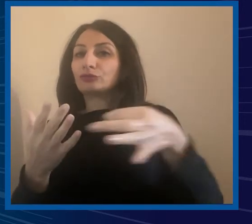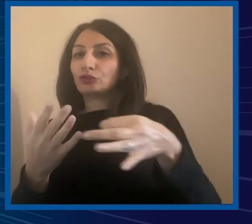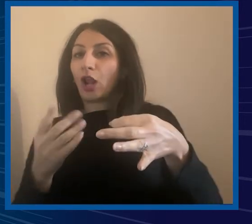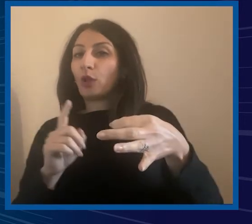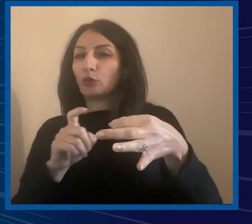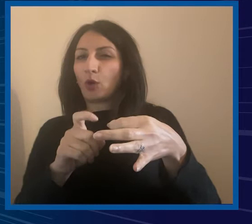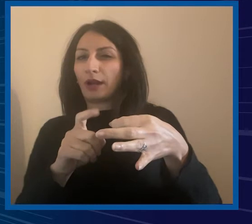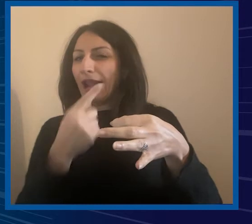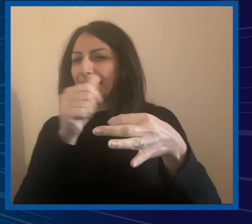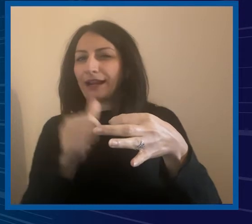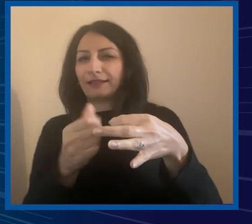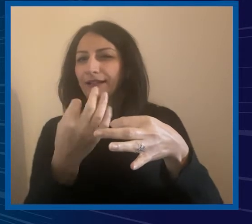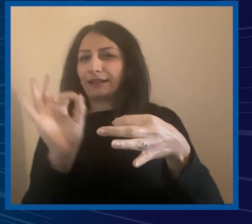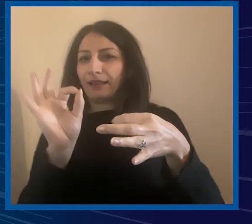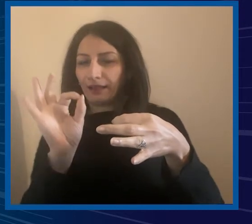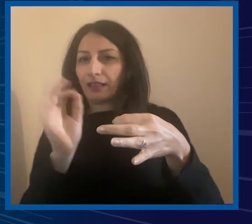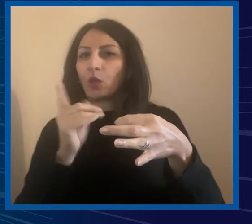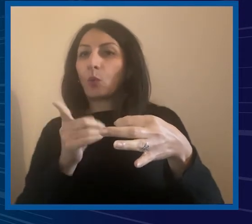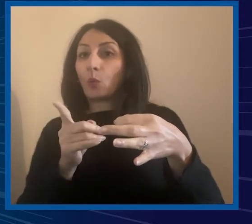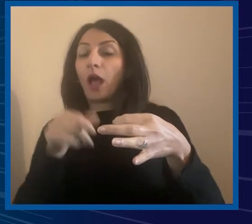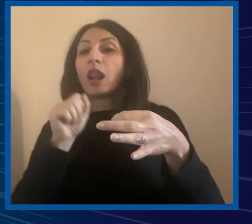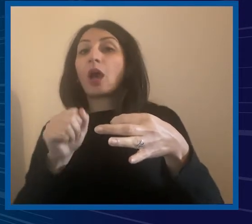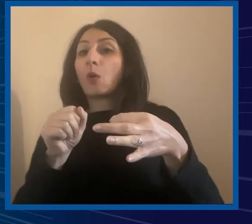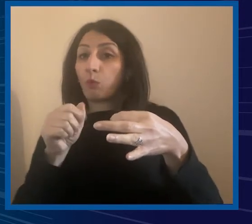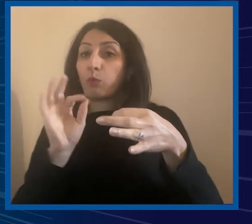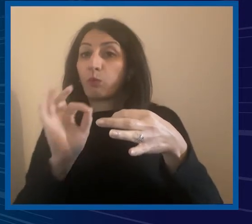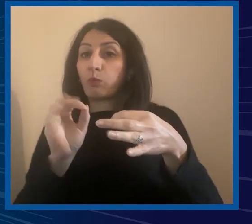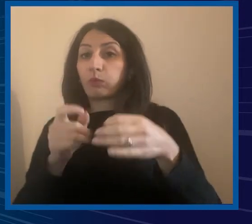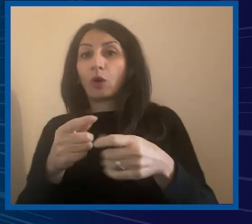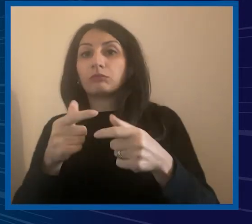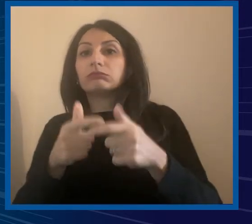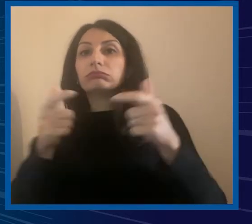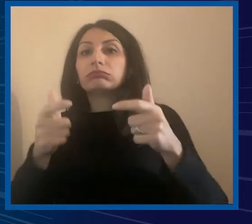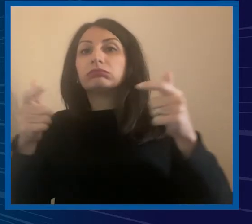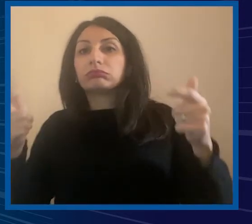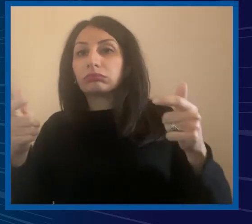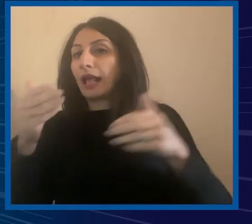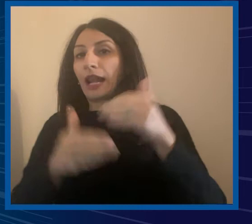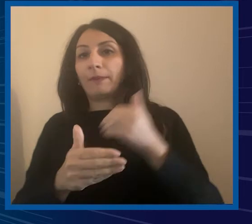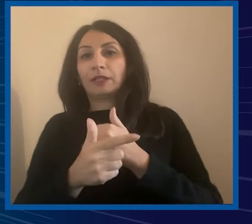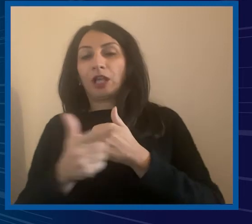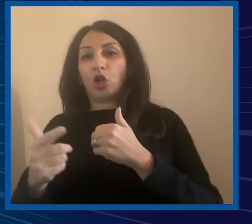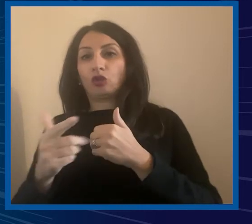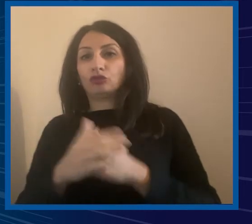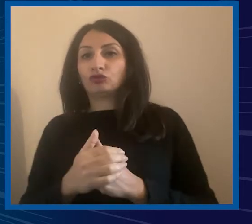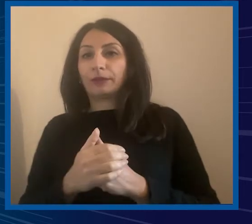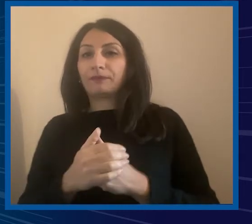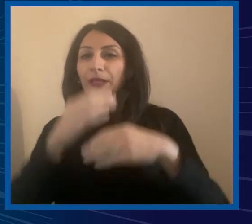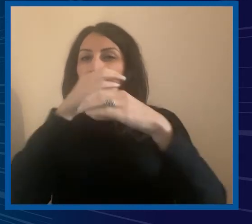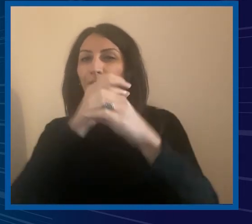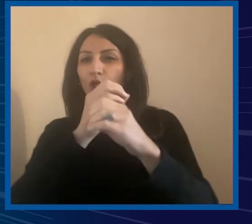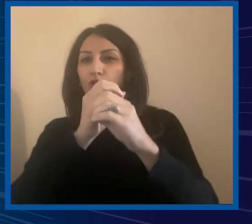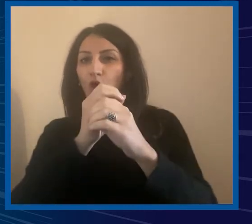Infatti, tra le caratteristiche principali delle cellule tumorali vi è la capacità di crescere in maniera incontrollata